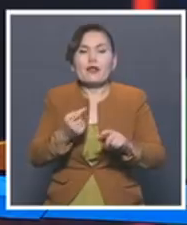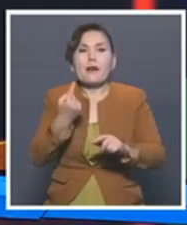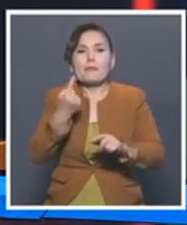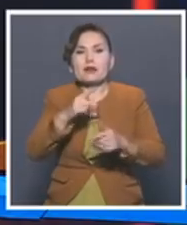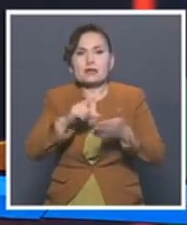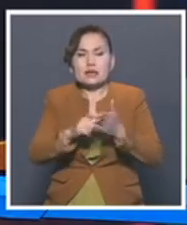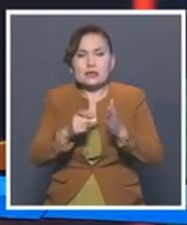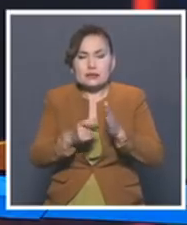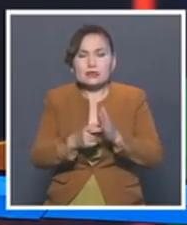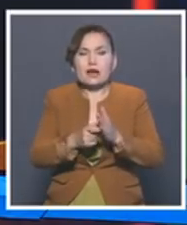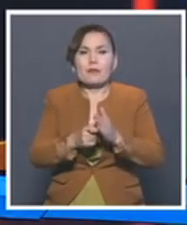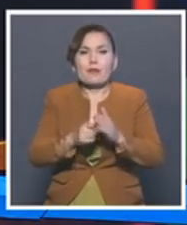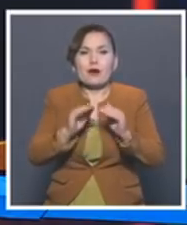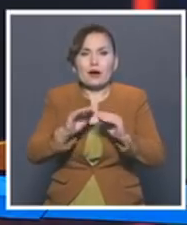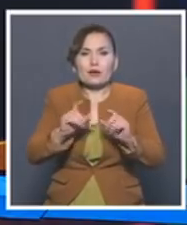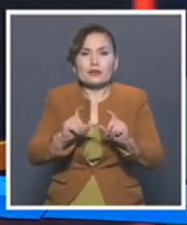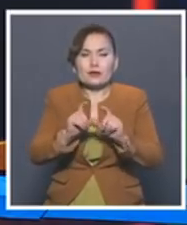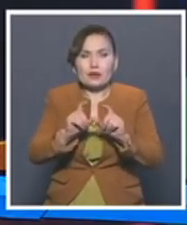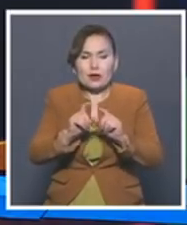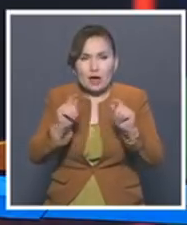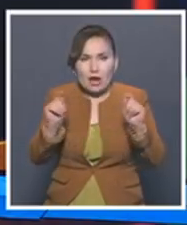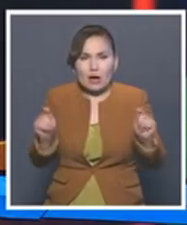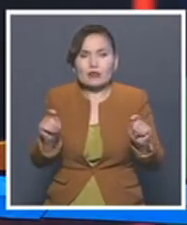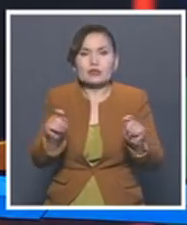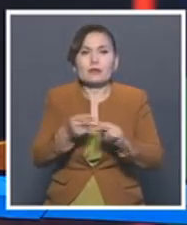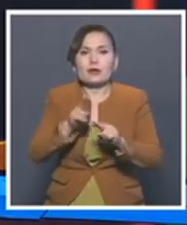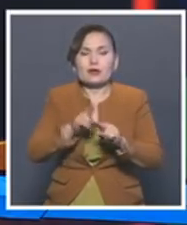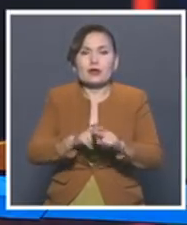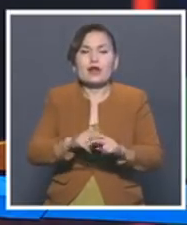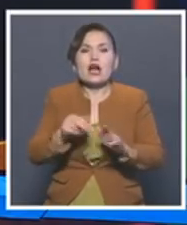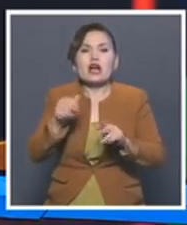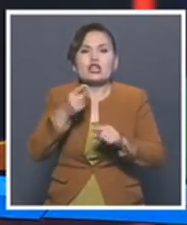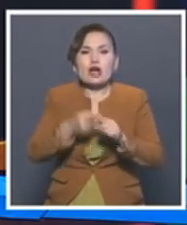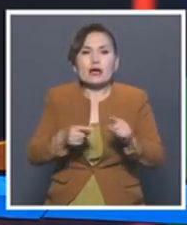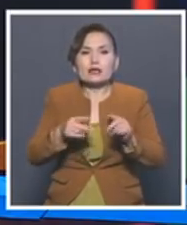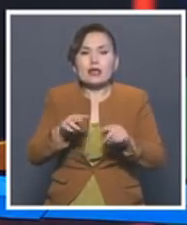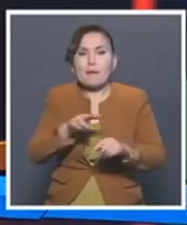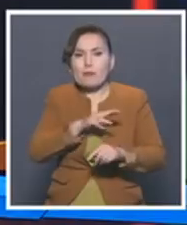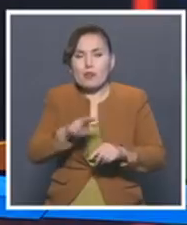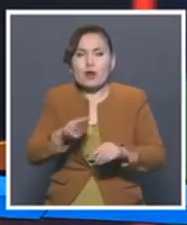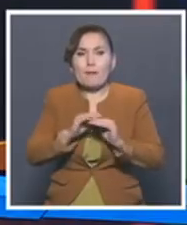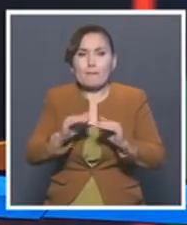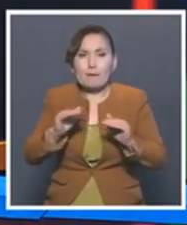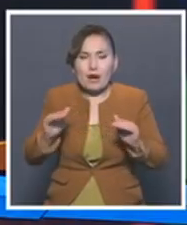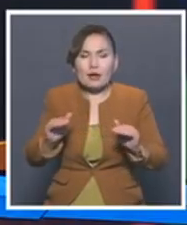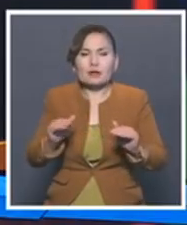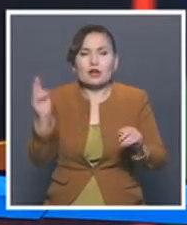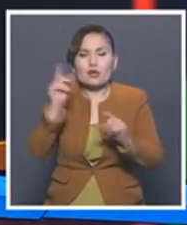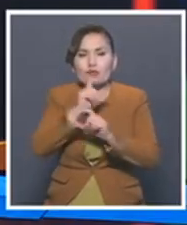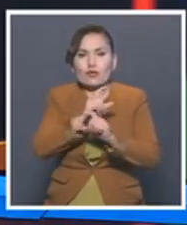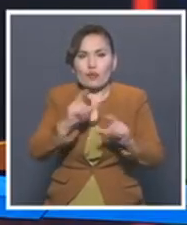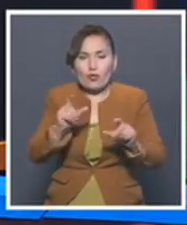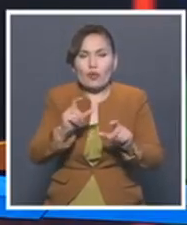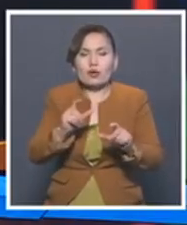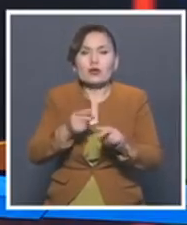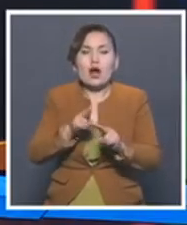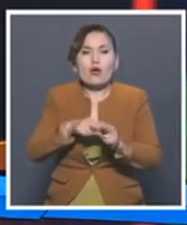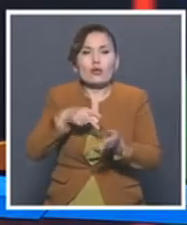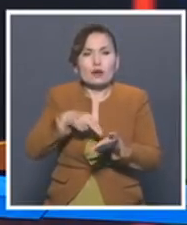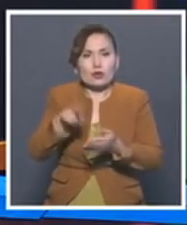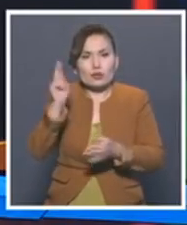ашылып, кезекші топтар жұмыс істейді. Оған қазірдің өзінде жарты миллионнан аса баланың баратыны белгілі болып отыр. Бұл көп емес